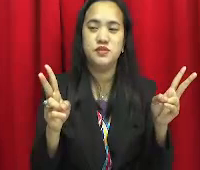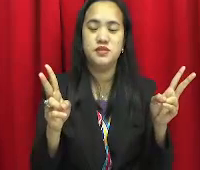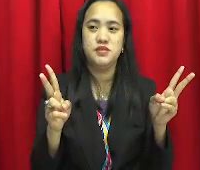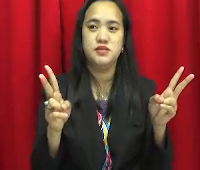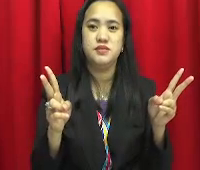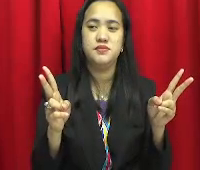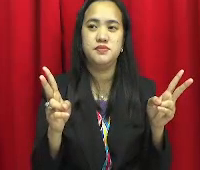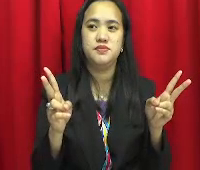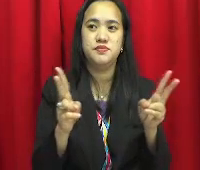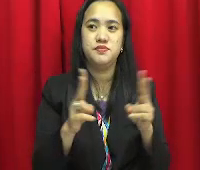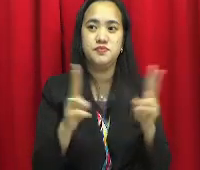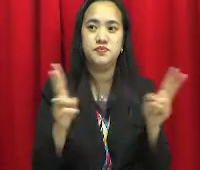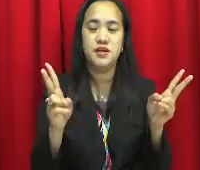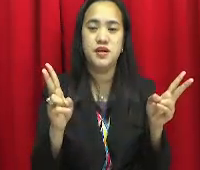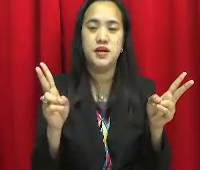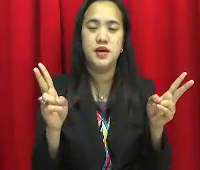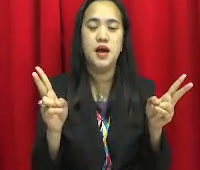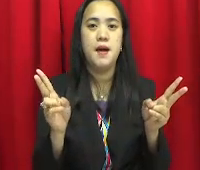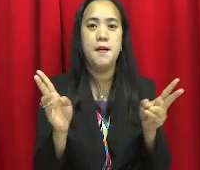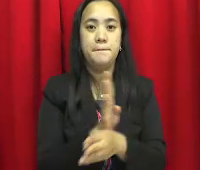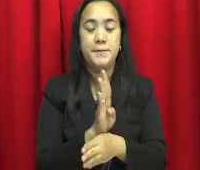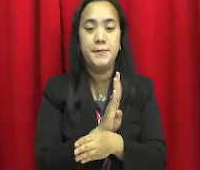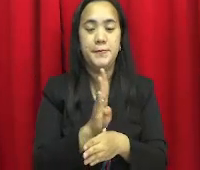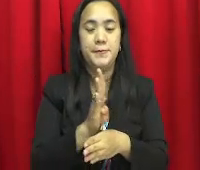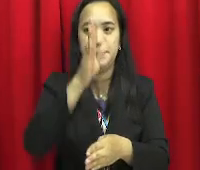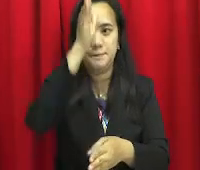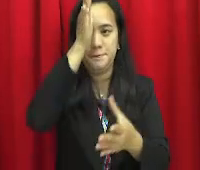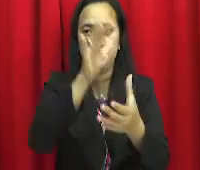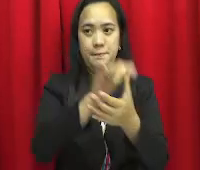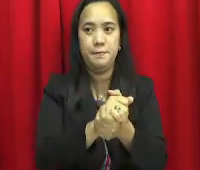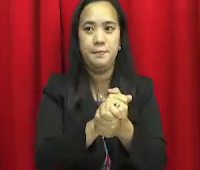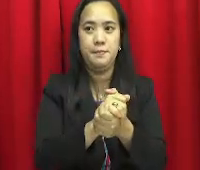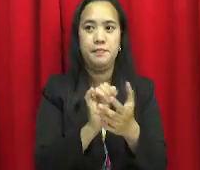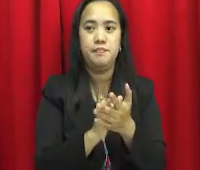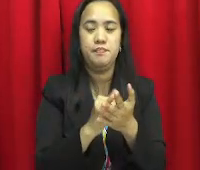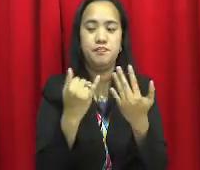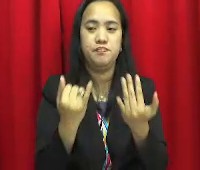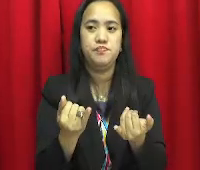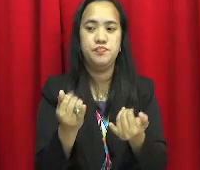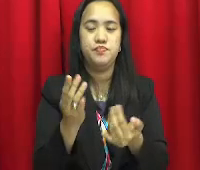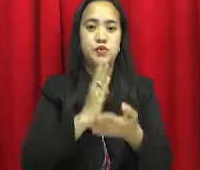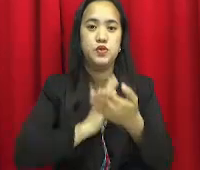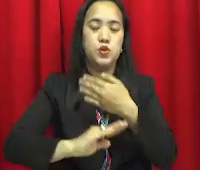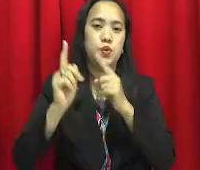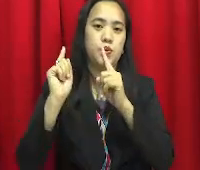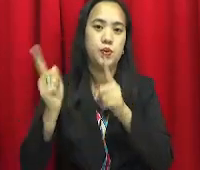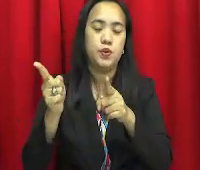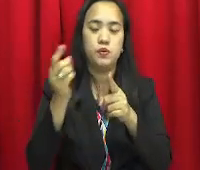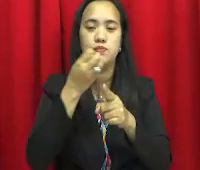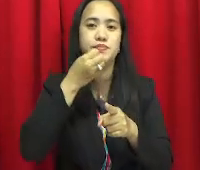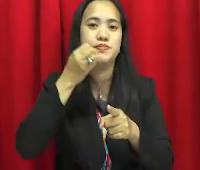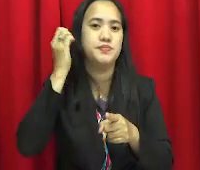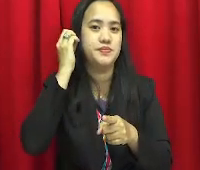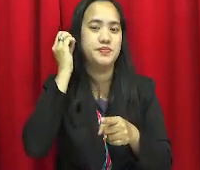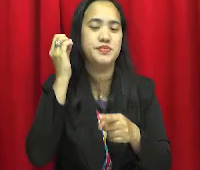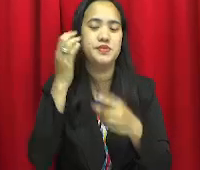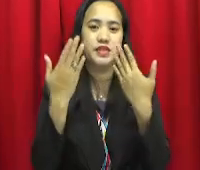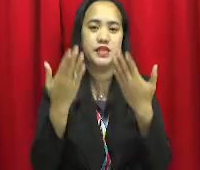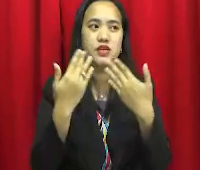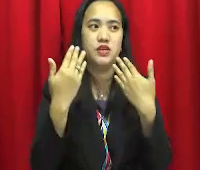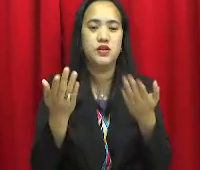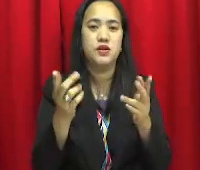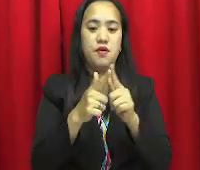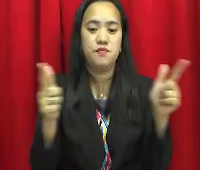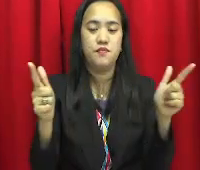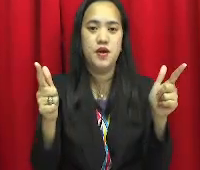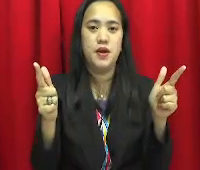sa conference ngayong araw na to. Oh, so, yeah. Mamayang gabi pa lang siya uuwi dahil sobrang busy nila sa office. So, thank you very much, Armed Forces